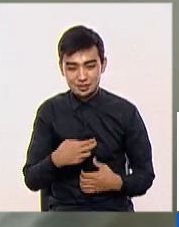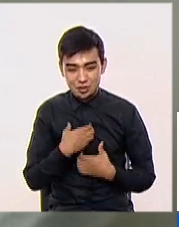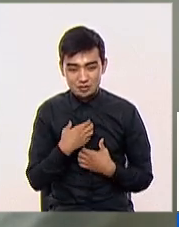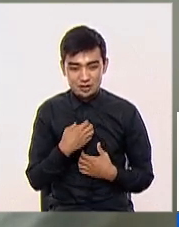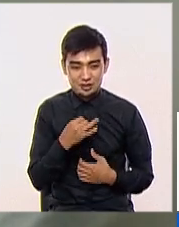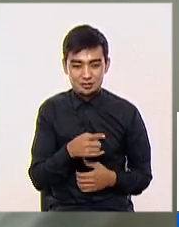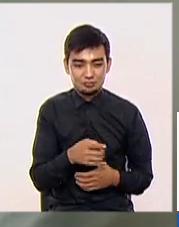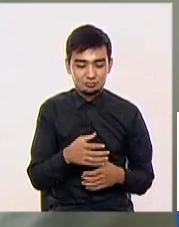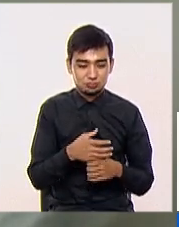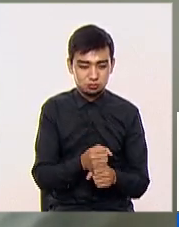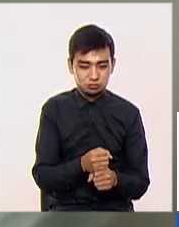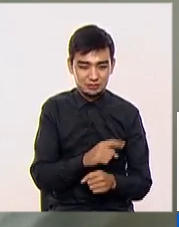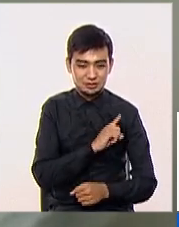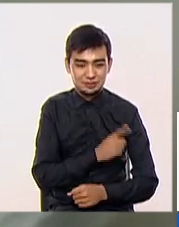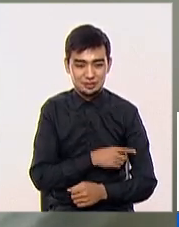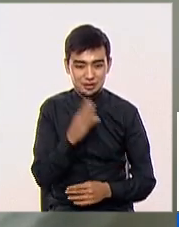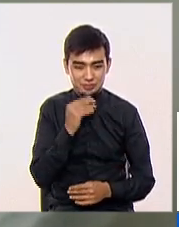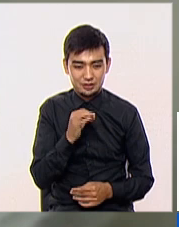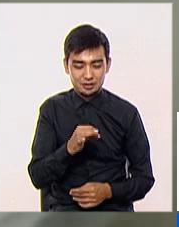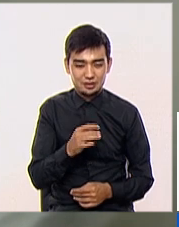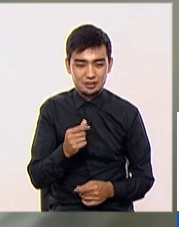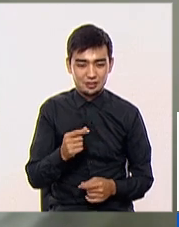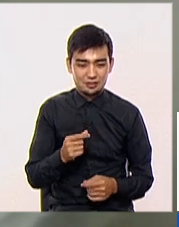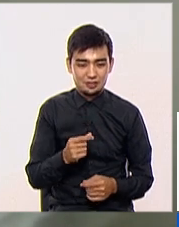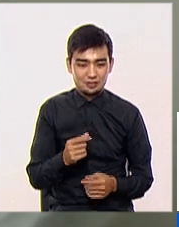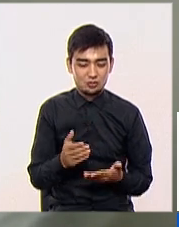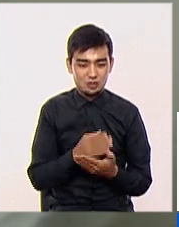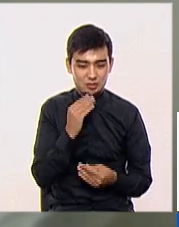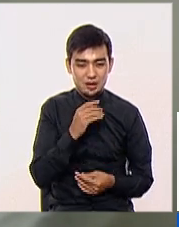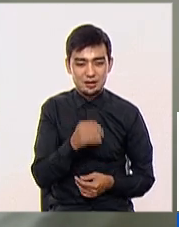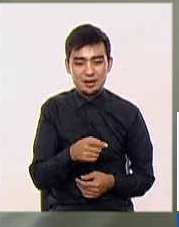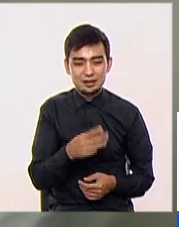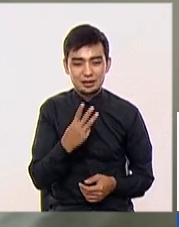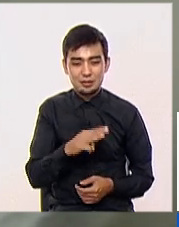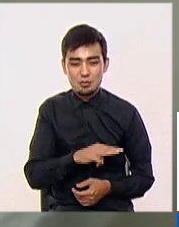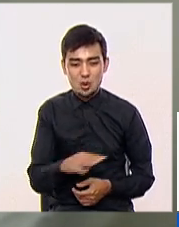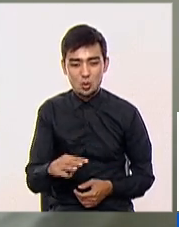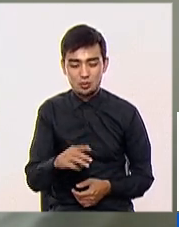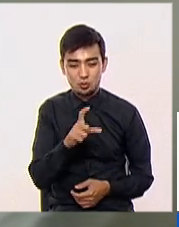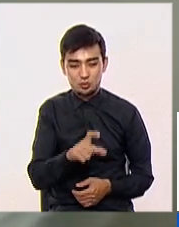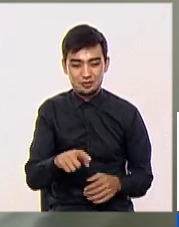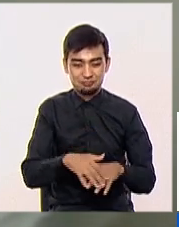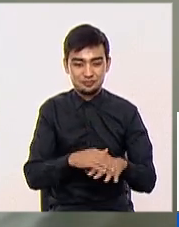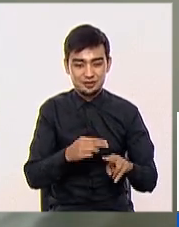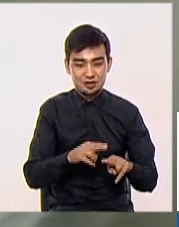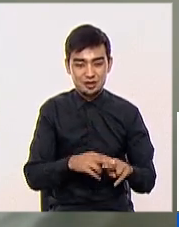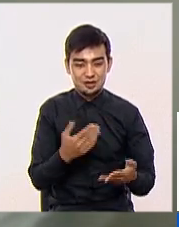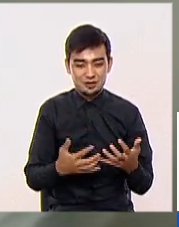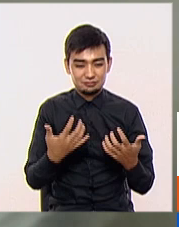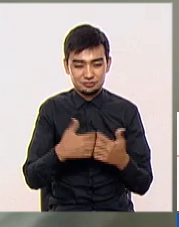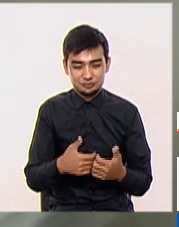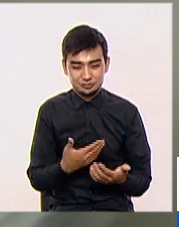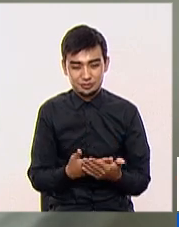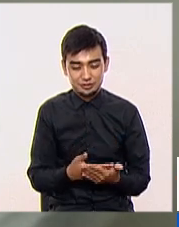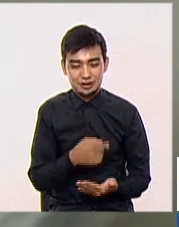сильно уменьшит взносы бюджета. Как раз в том случае эти 3 миллиона населения, если пересчитывать